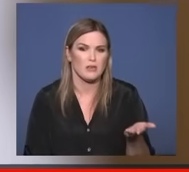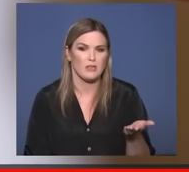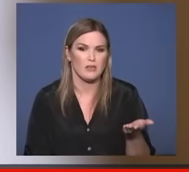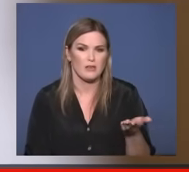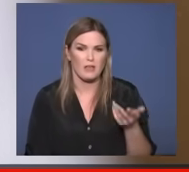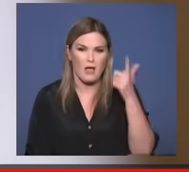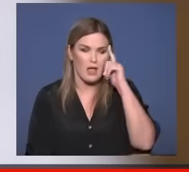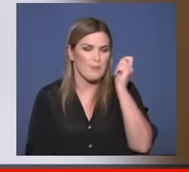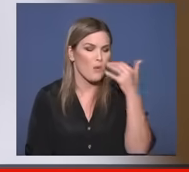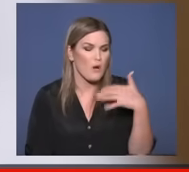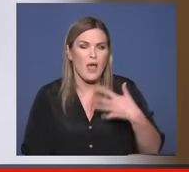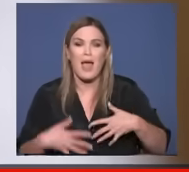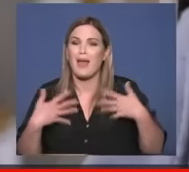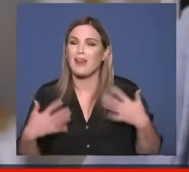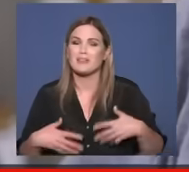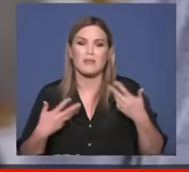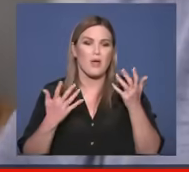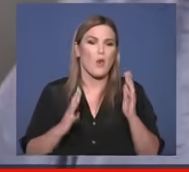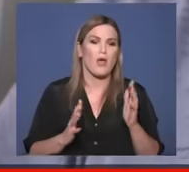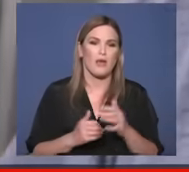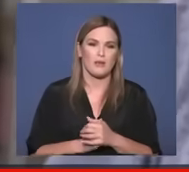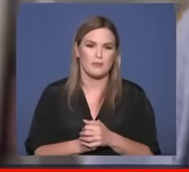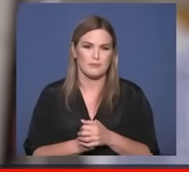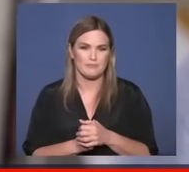חכמה כל כך, עליזה כל כך.